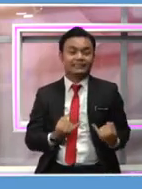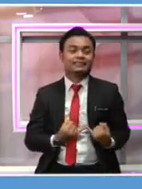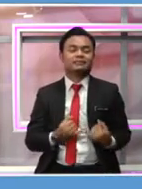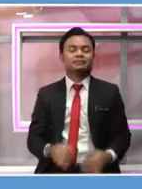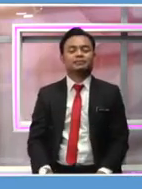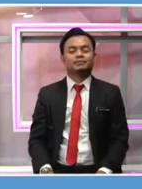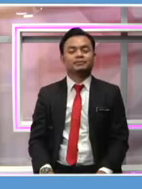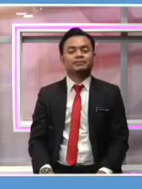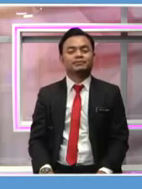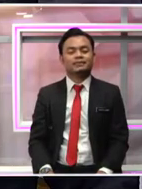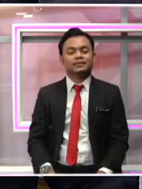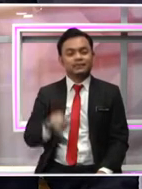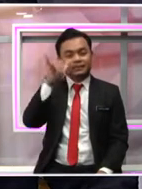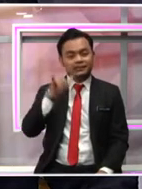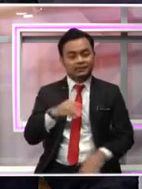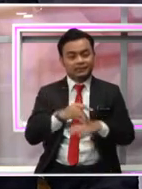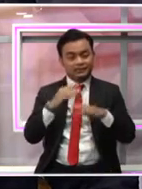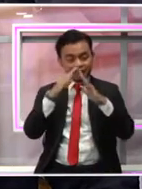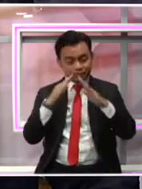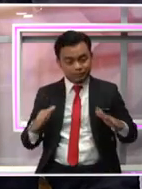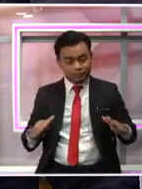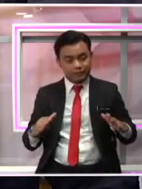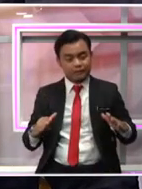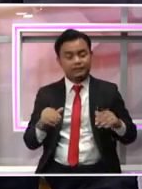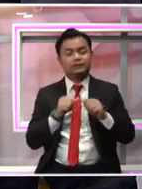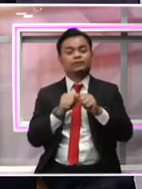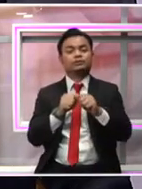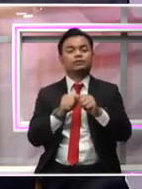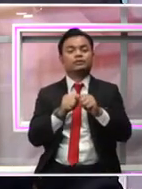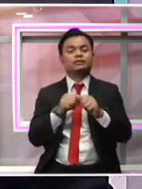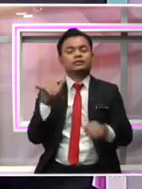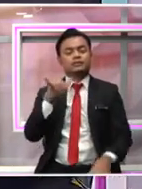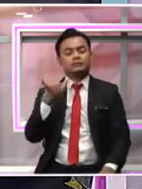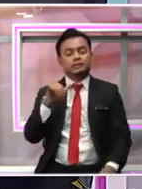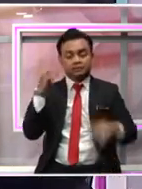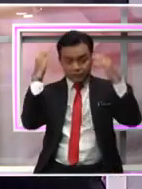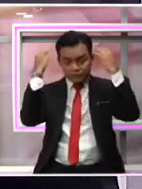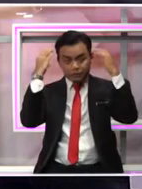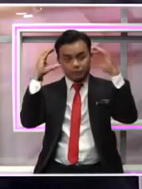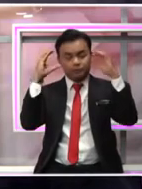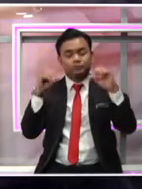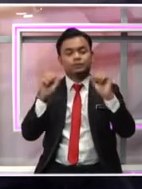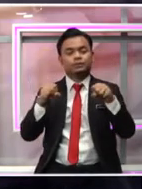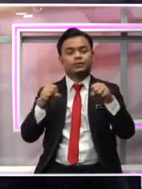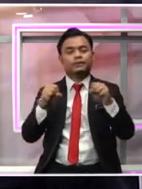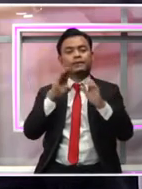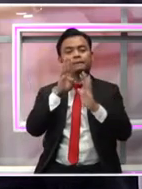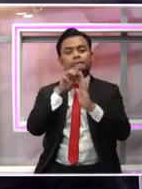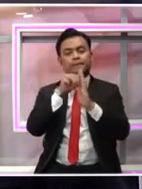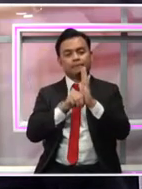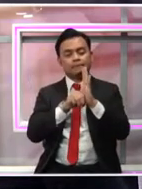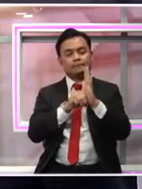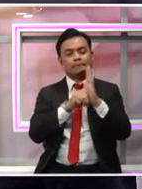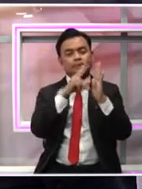anak-anak di rumah juga boleh sampai-sampai dengan cekgu untuk membaca pada hari ini Baik kayaknya pertama